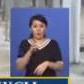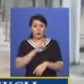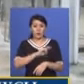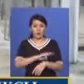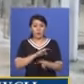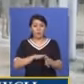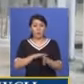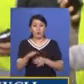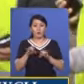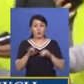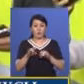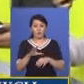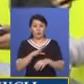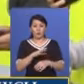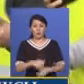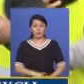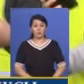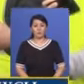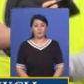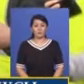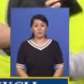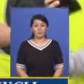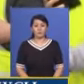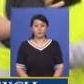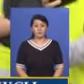жұмыстар жайлы баян етті. На сегодня на